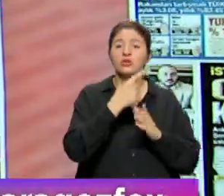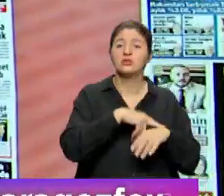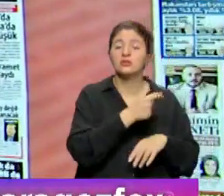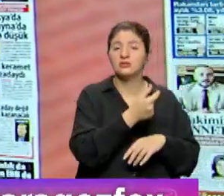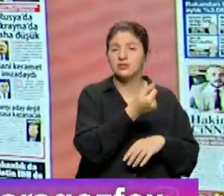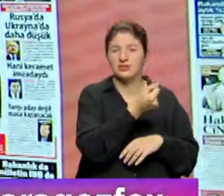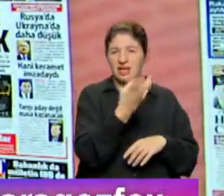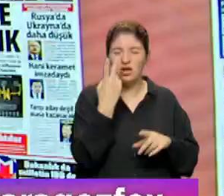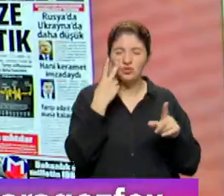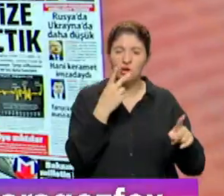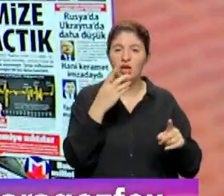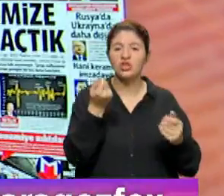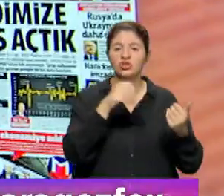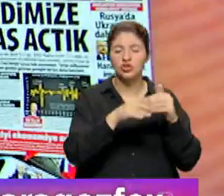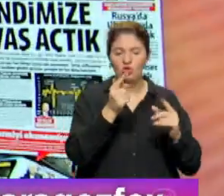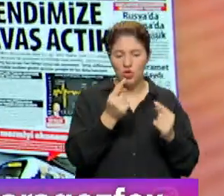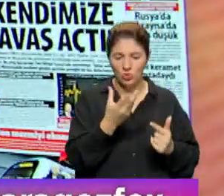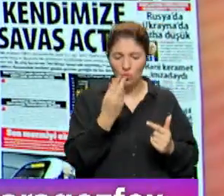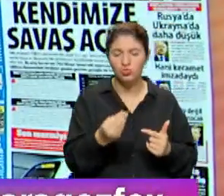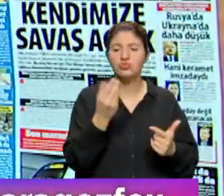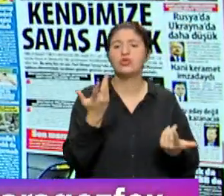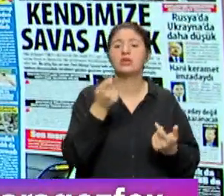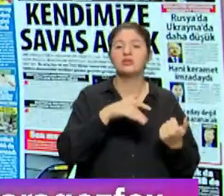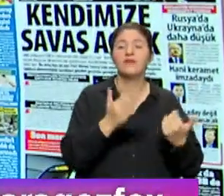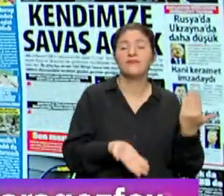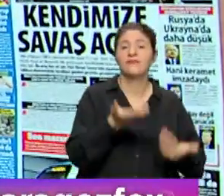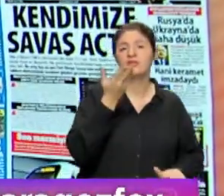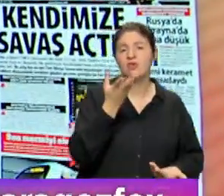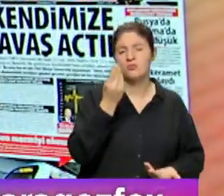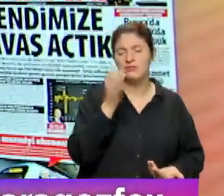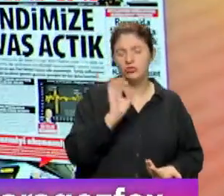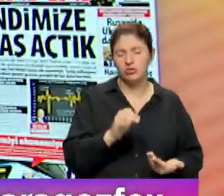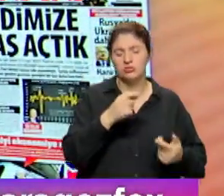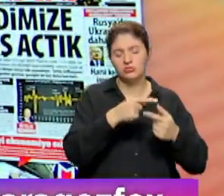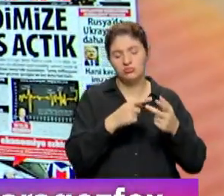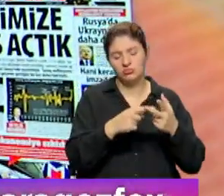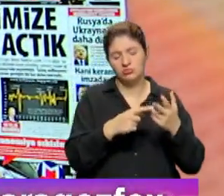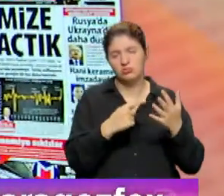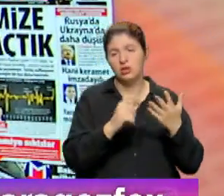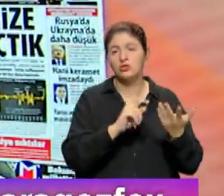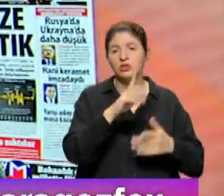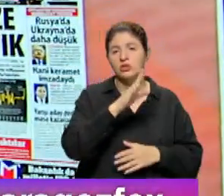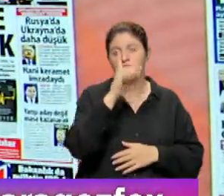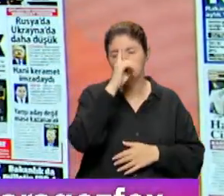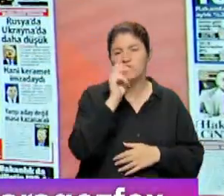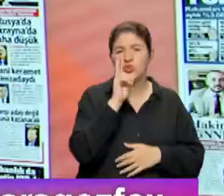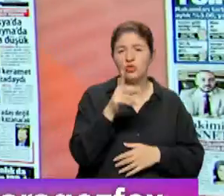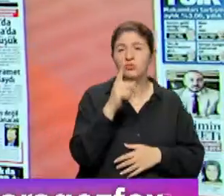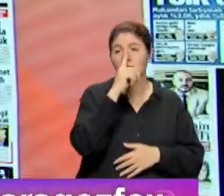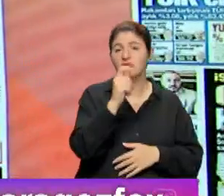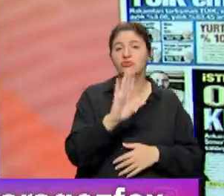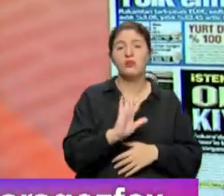istihdamın da ne kadar düştüğü işsizliğin de ne kadar yükseldiği kalem kalem yazıyor gidip başvurduğunuzda bunu görüyorsunuz Bir de